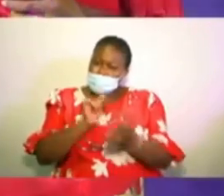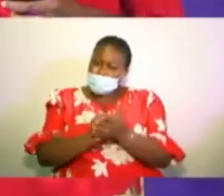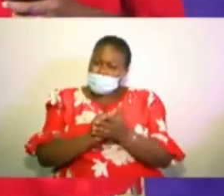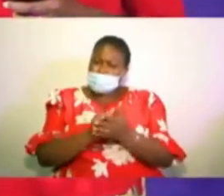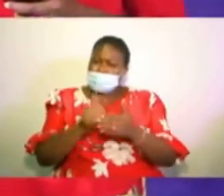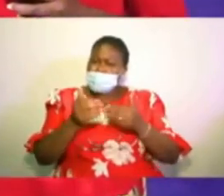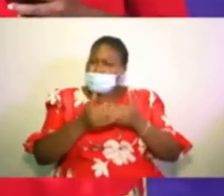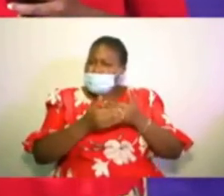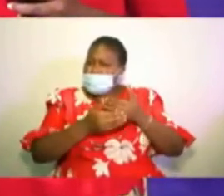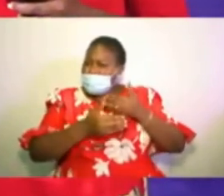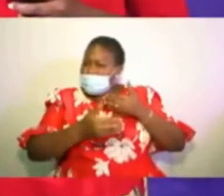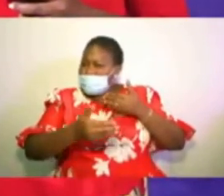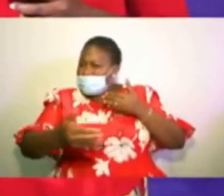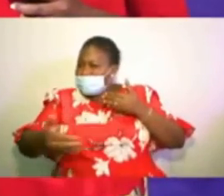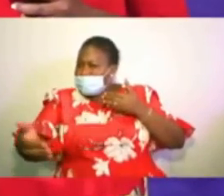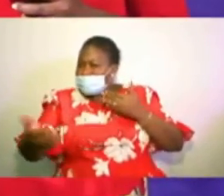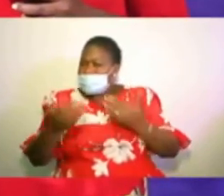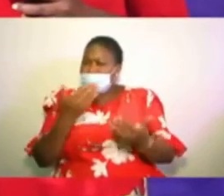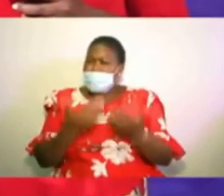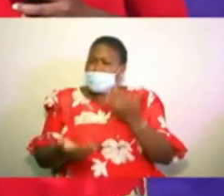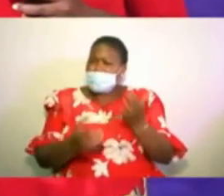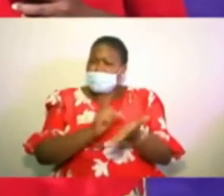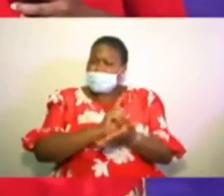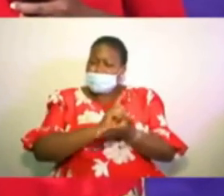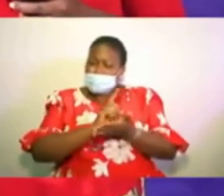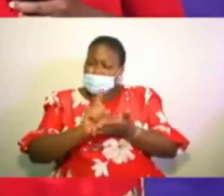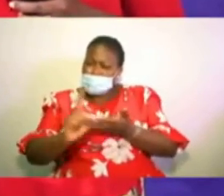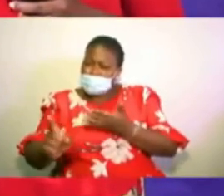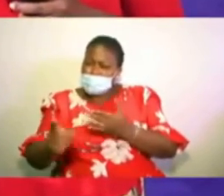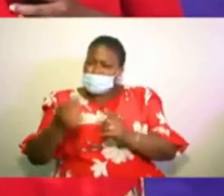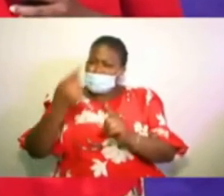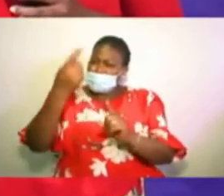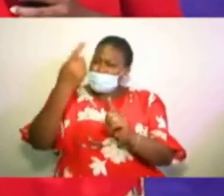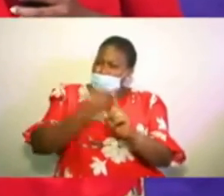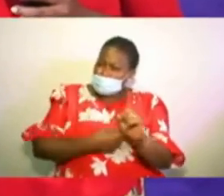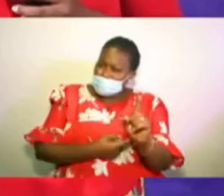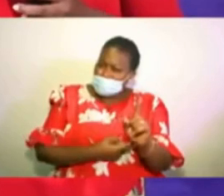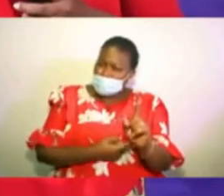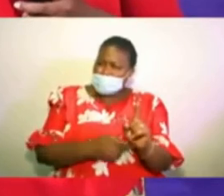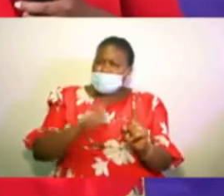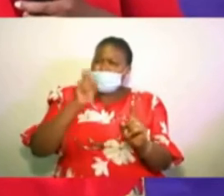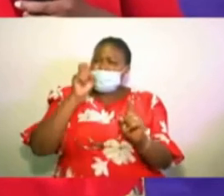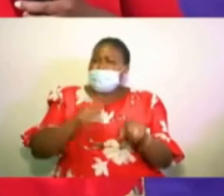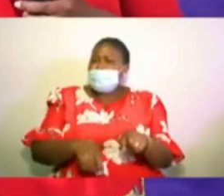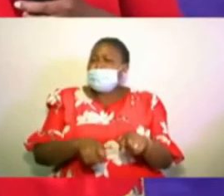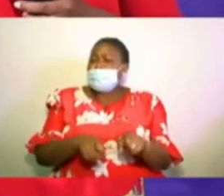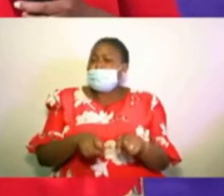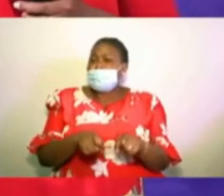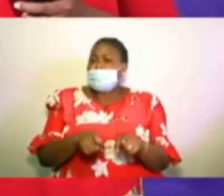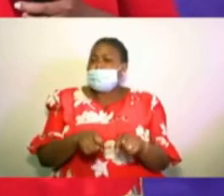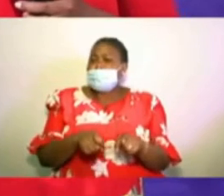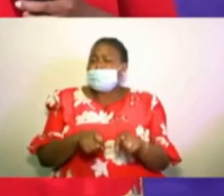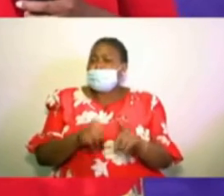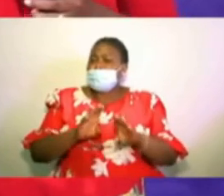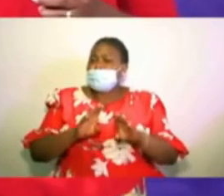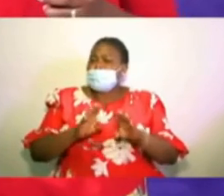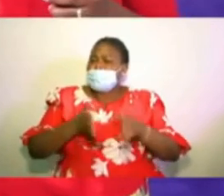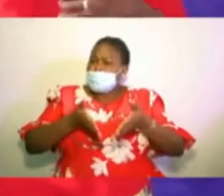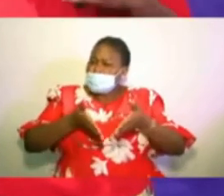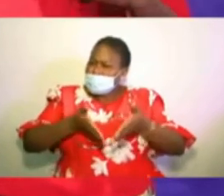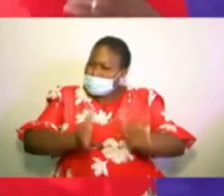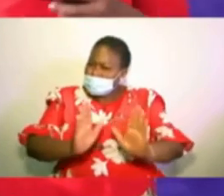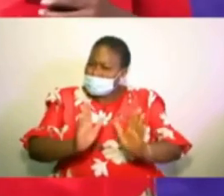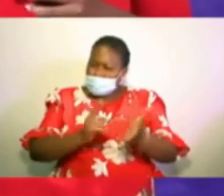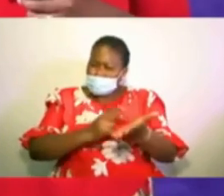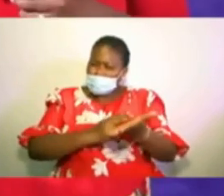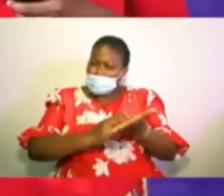or coming weeks, and coming months, we should give the Holy Spirit ample time